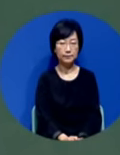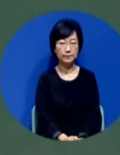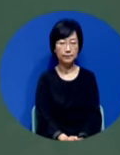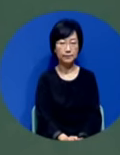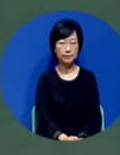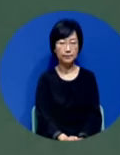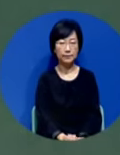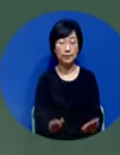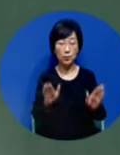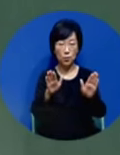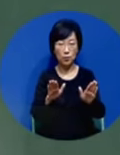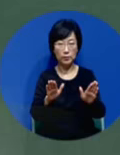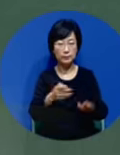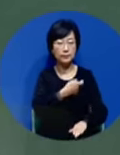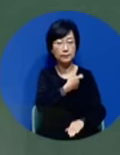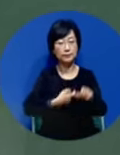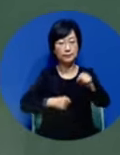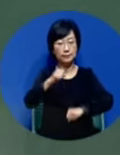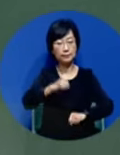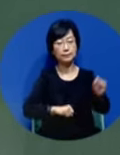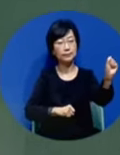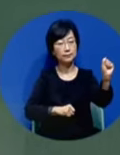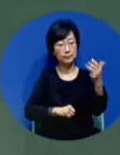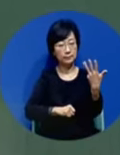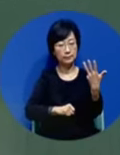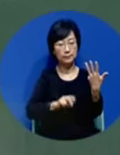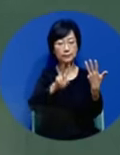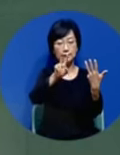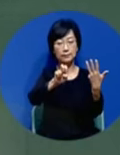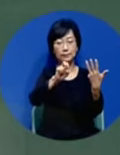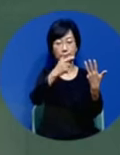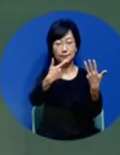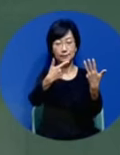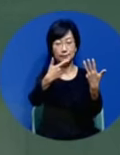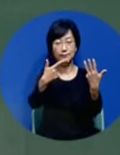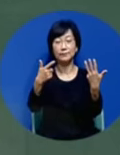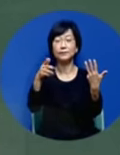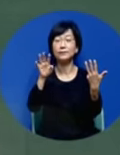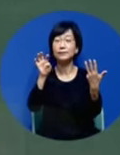오늘 우리 사도행전 8장 26절에서 40절입니다.